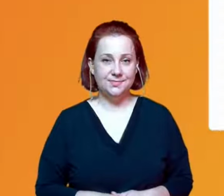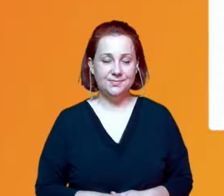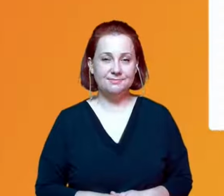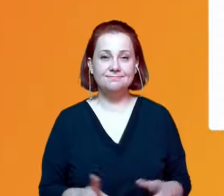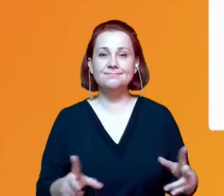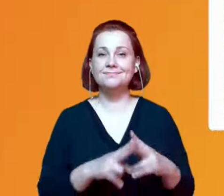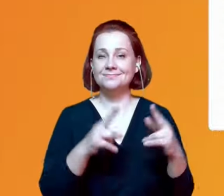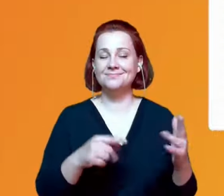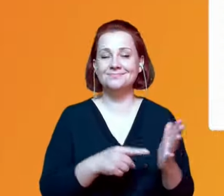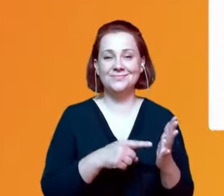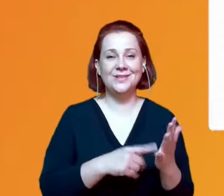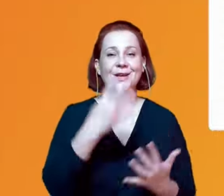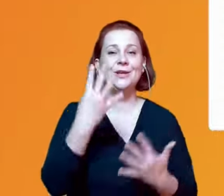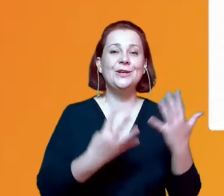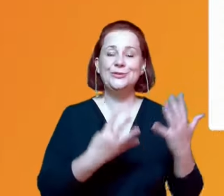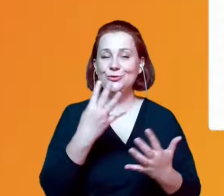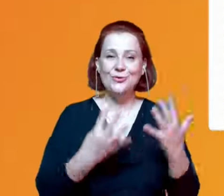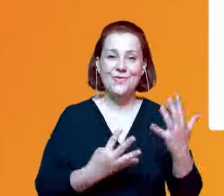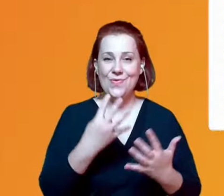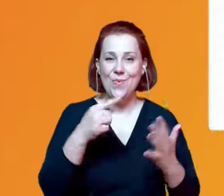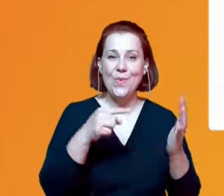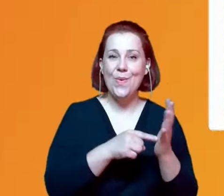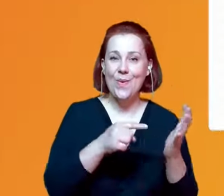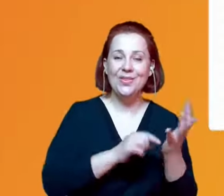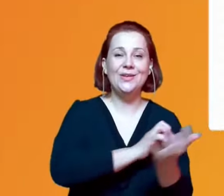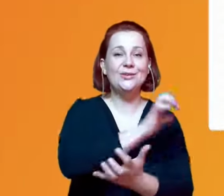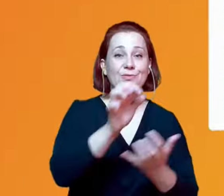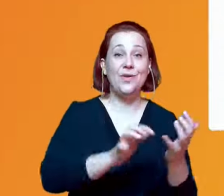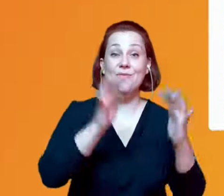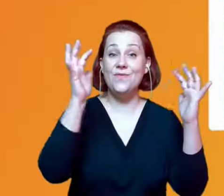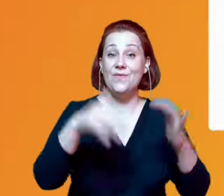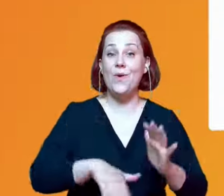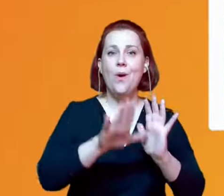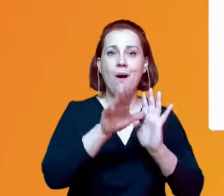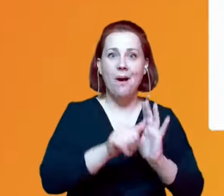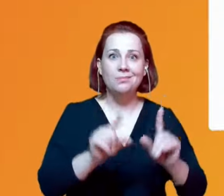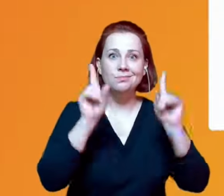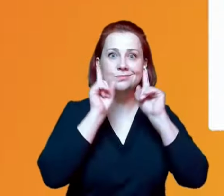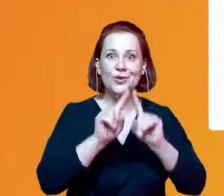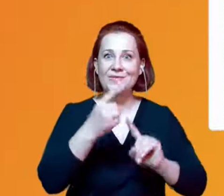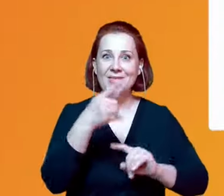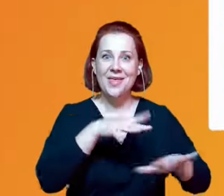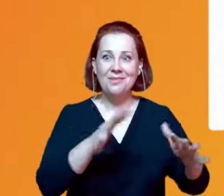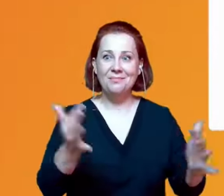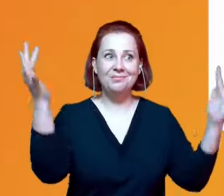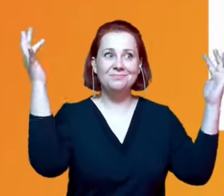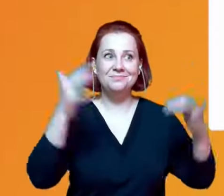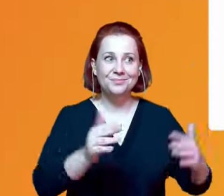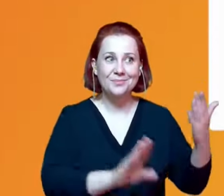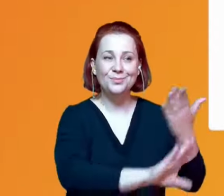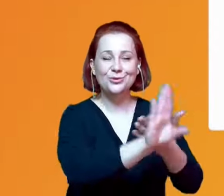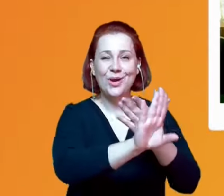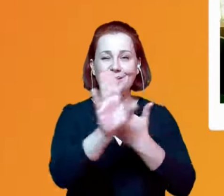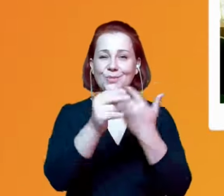podczas tej 9. edycji Światowego Forum Miejskiego udało się faktycznie w jednym miejscu zgromadzić przedstawicieli bardzo